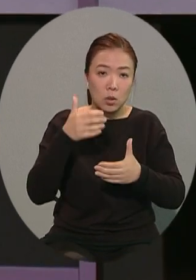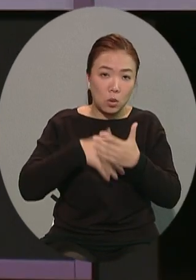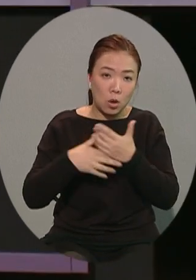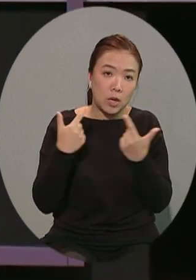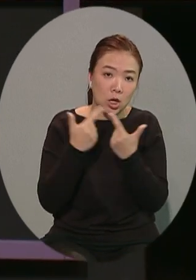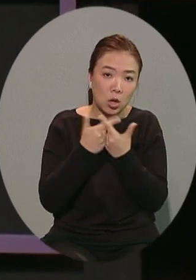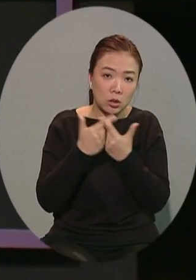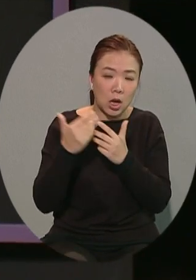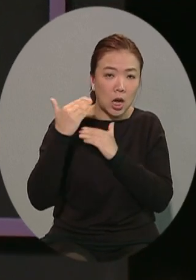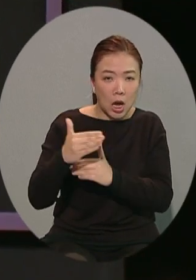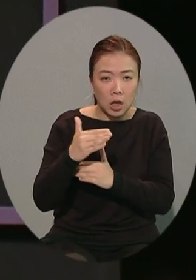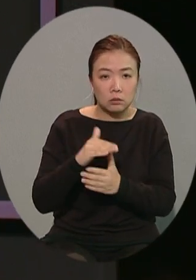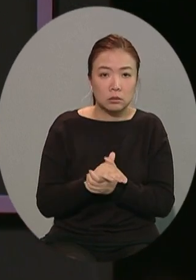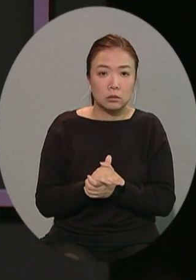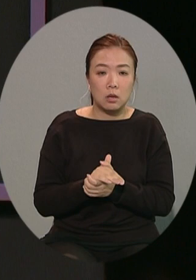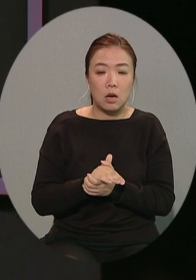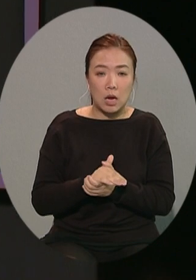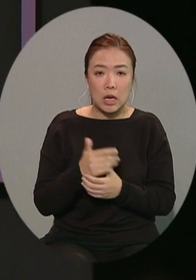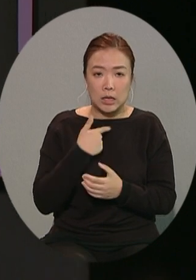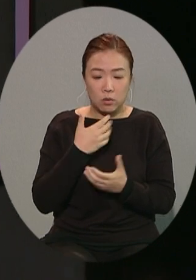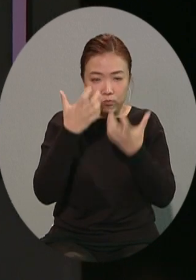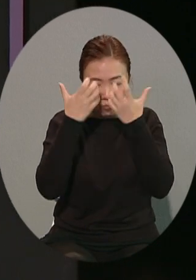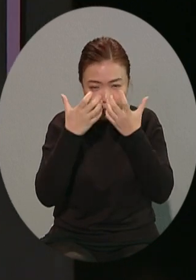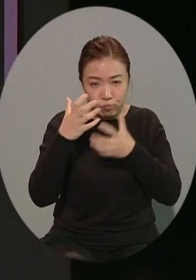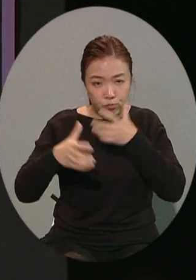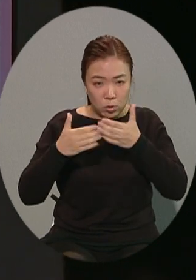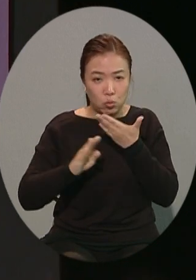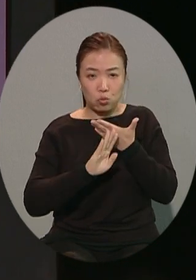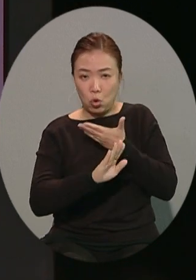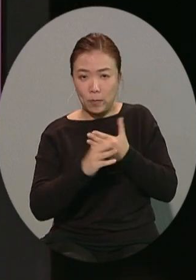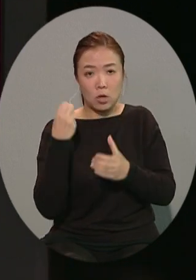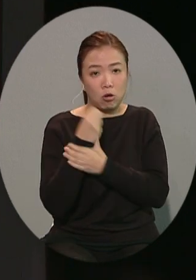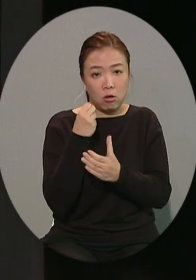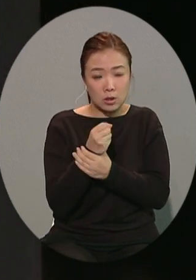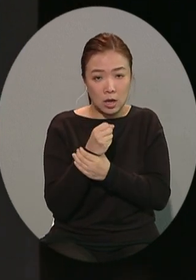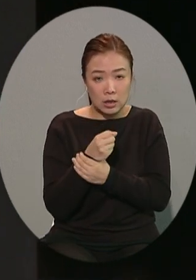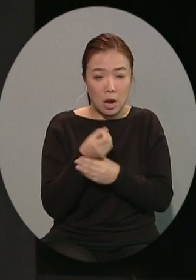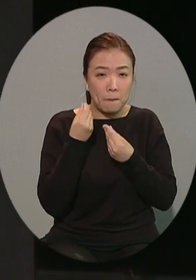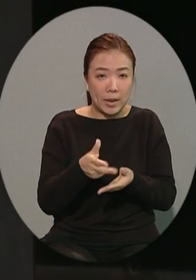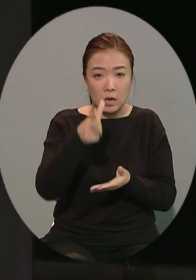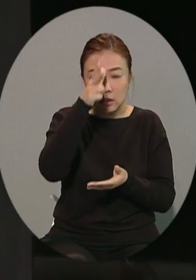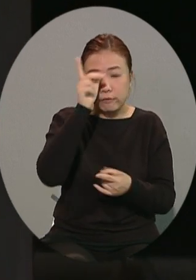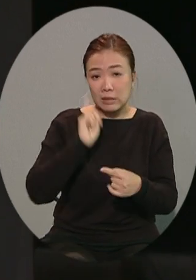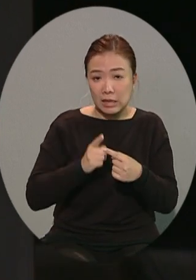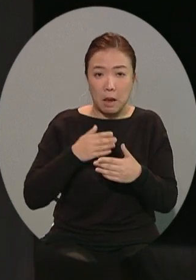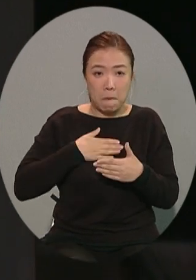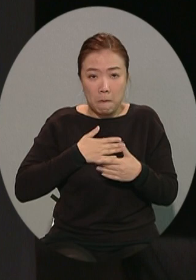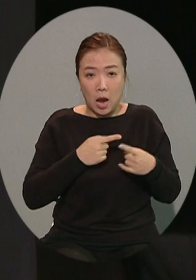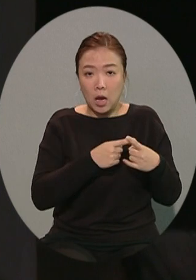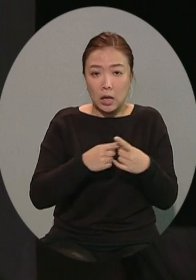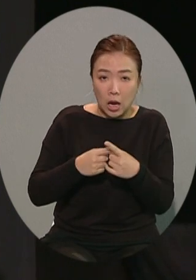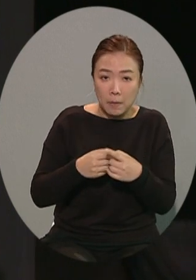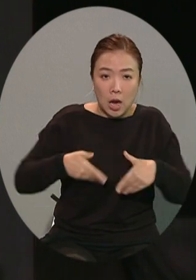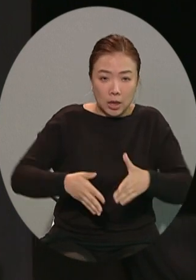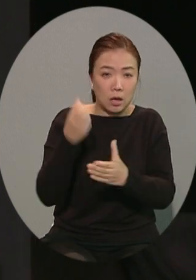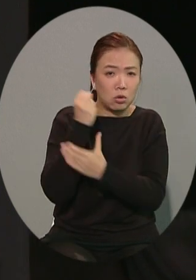非常之有限，所以你要更加著重議會外嘅抗爭，要令到呢個政府真真正正害怕人民。街頭